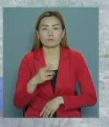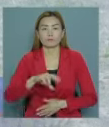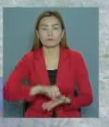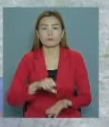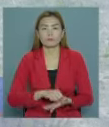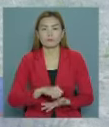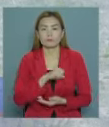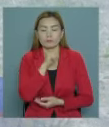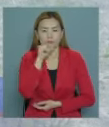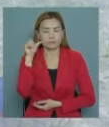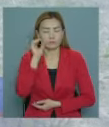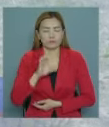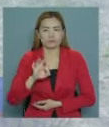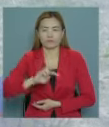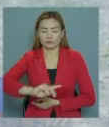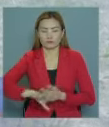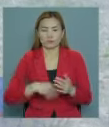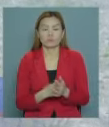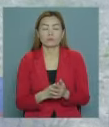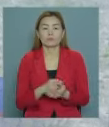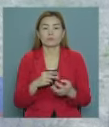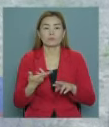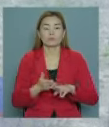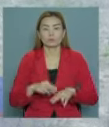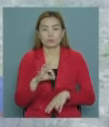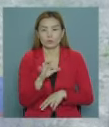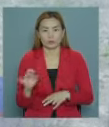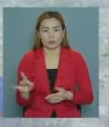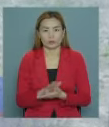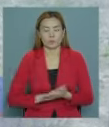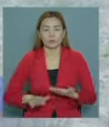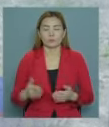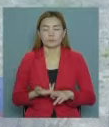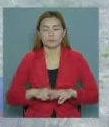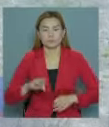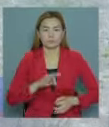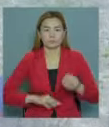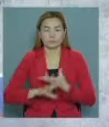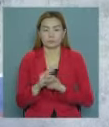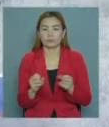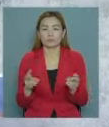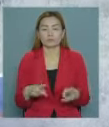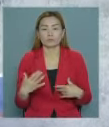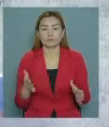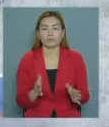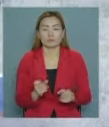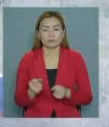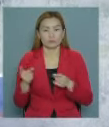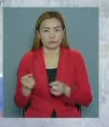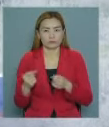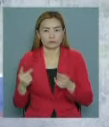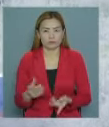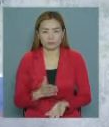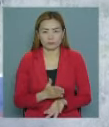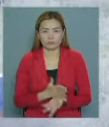қатысушылар өткен жылдың күзінен бері қарай жиналған күл-қоқысты тазалап, ауыр құрылыс қалдықтарын арнайы техникаларға тиеп,